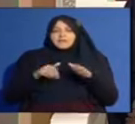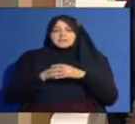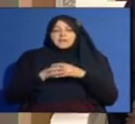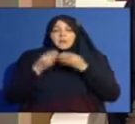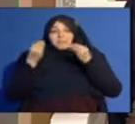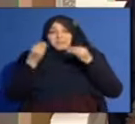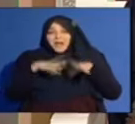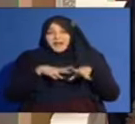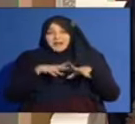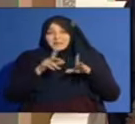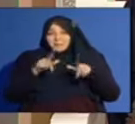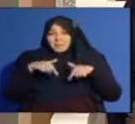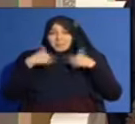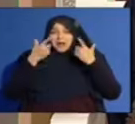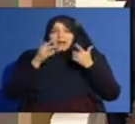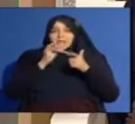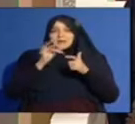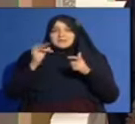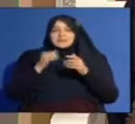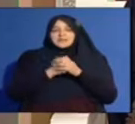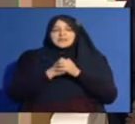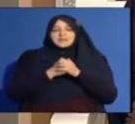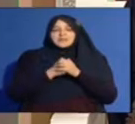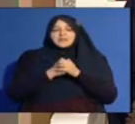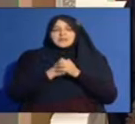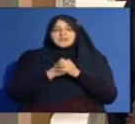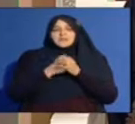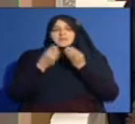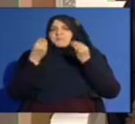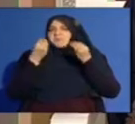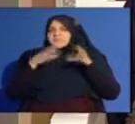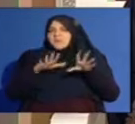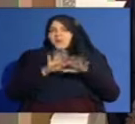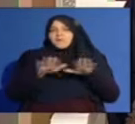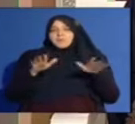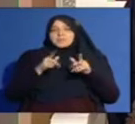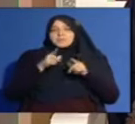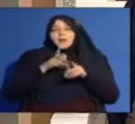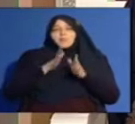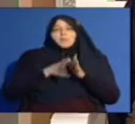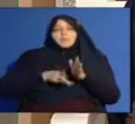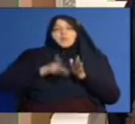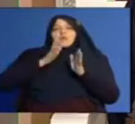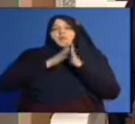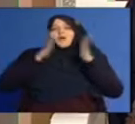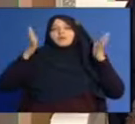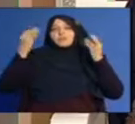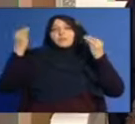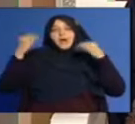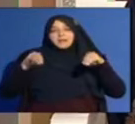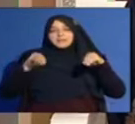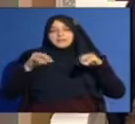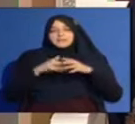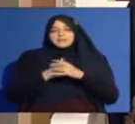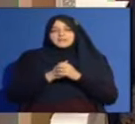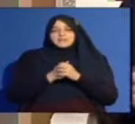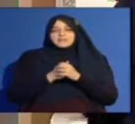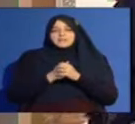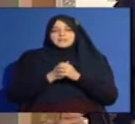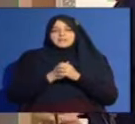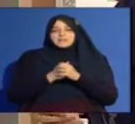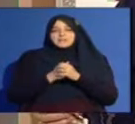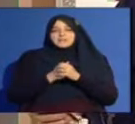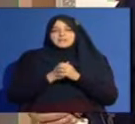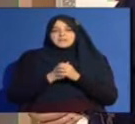يعني فيجي هنا يعني فينالمون بعد يخسر ولاده اكبر خساره هذه هي يعني مش فهمت. لذلك احنا نقولوا لولادنا يعني